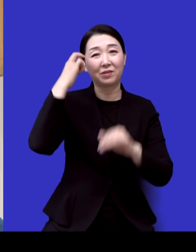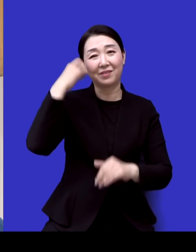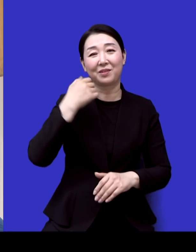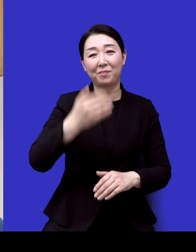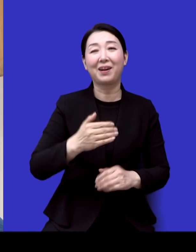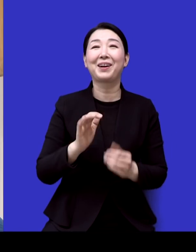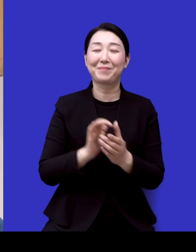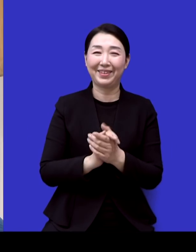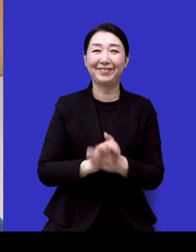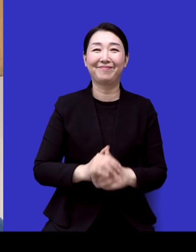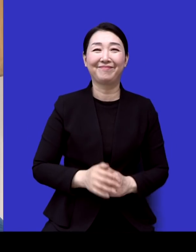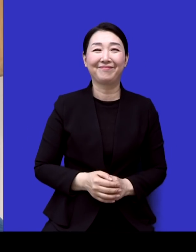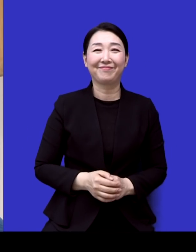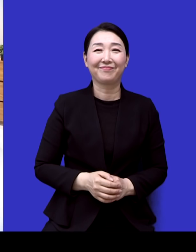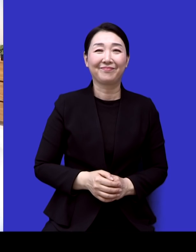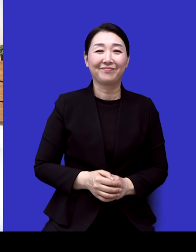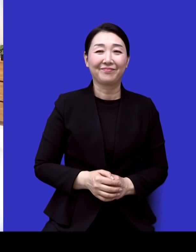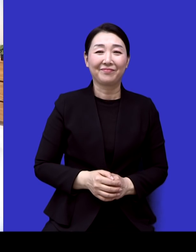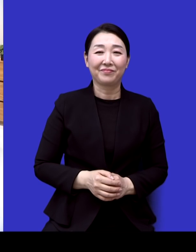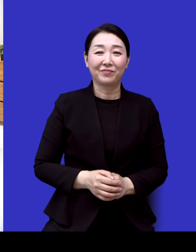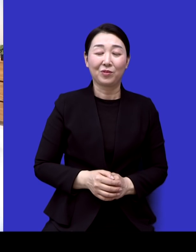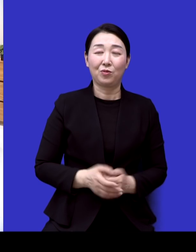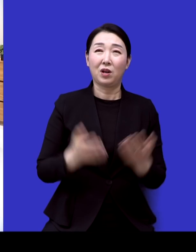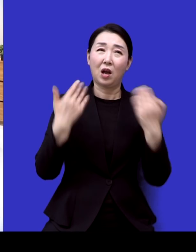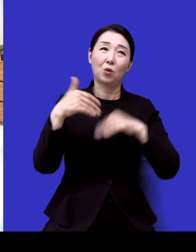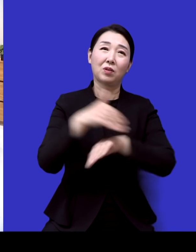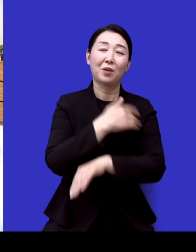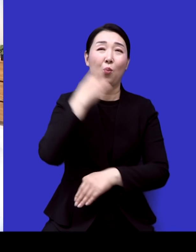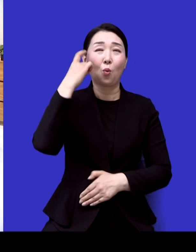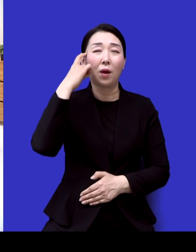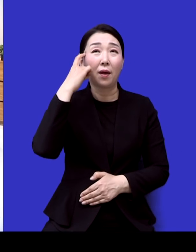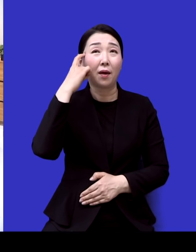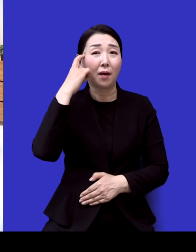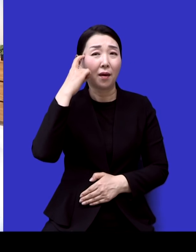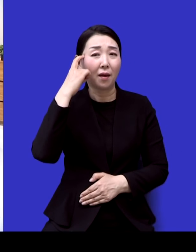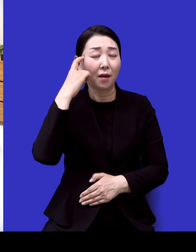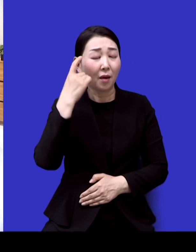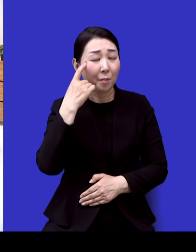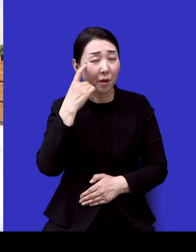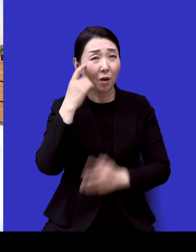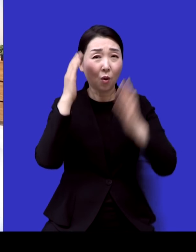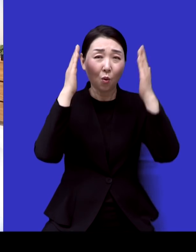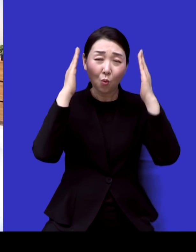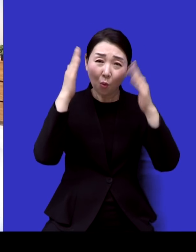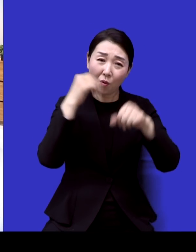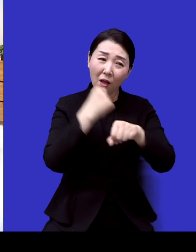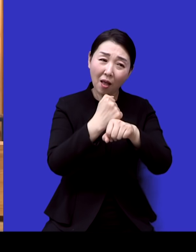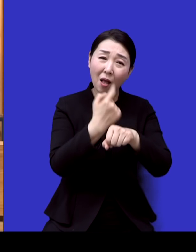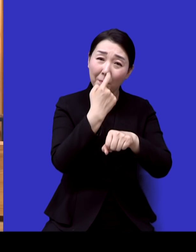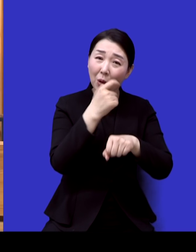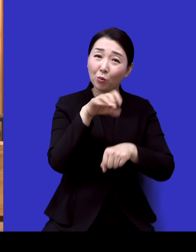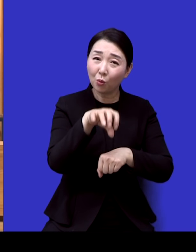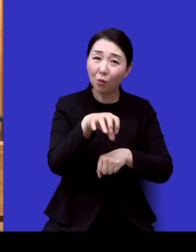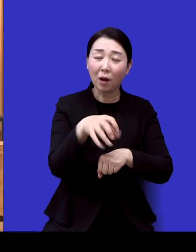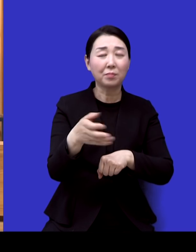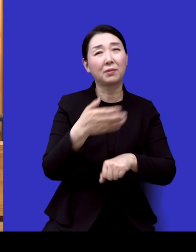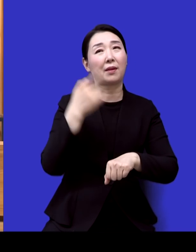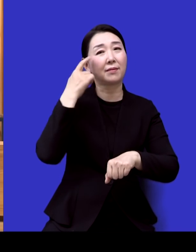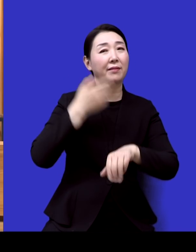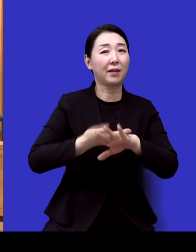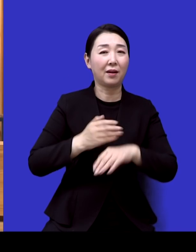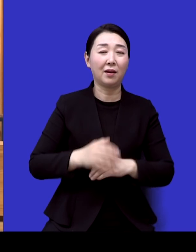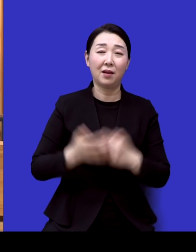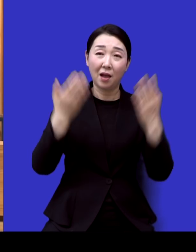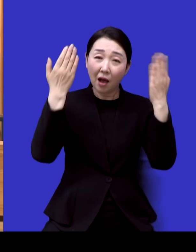느꼈습니다. 아멘. 네, 아멘입니다. 우리가 학교를 왜 다니나 생각했을 때, 뭐 우리 학교는 공부를 배우는 곳이라고 생각하지만 저는 그렇지 않은 것 같아요.